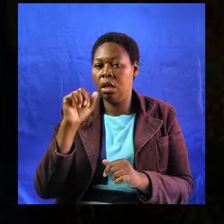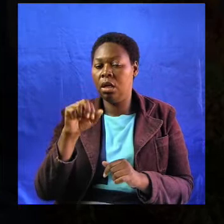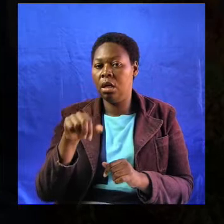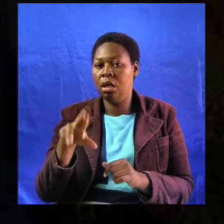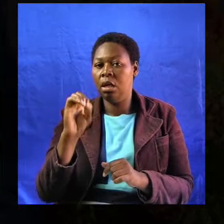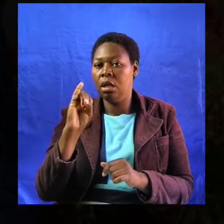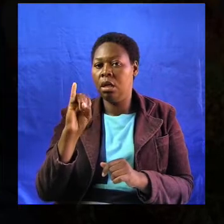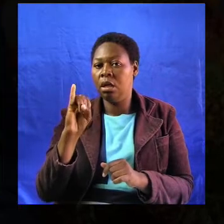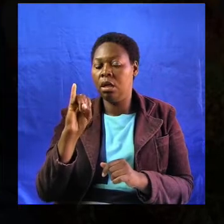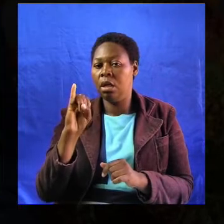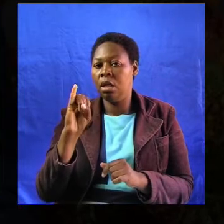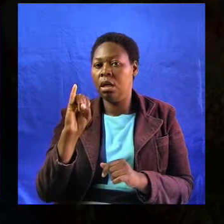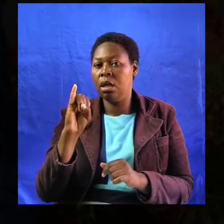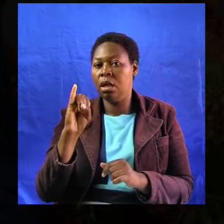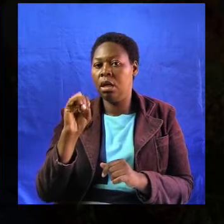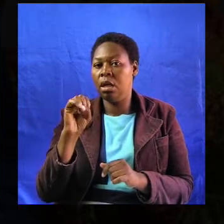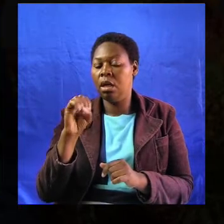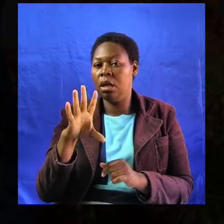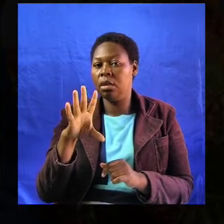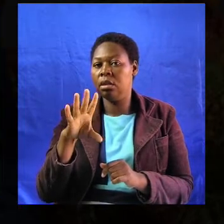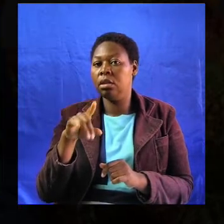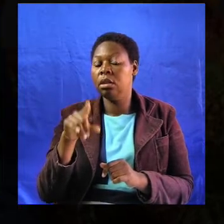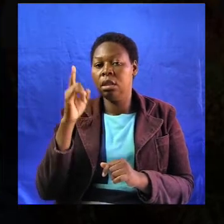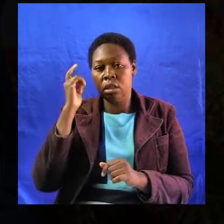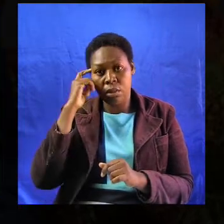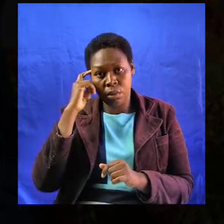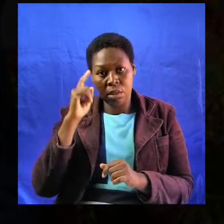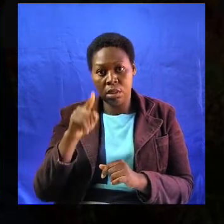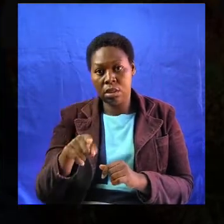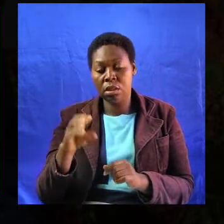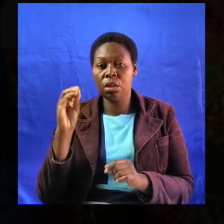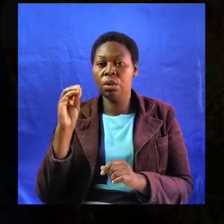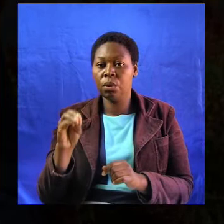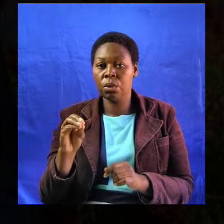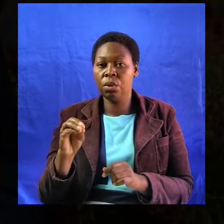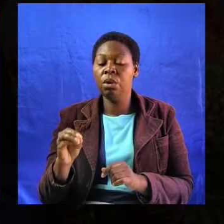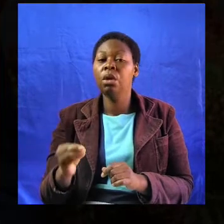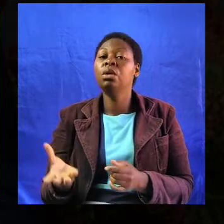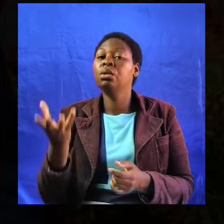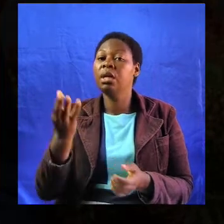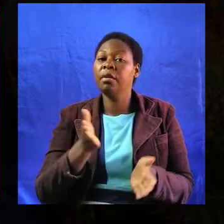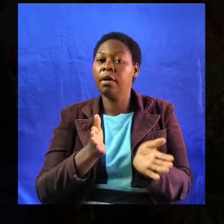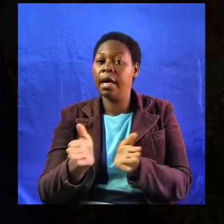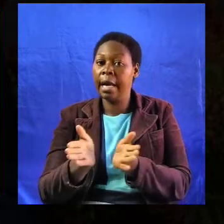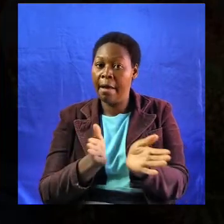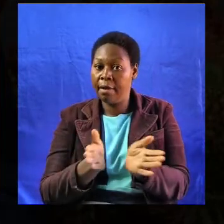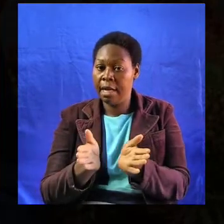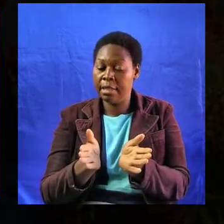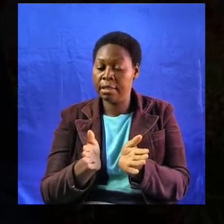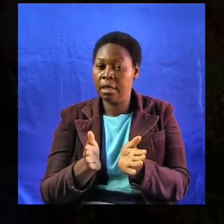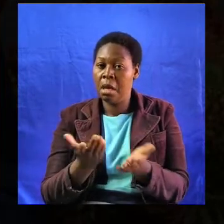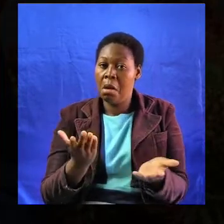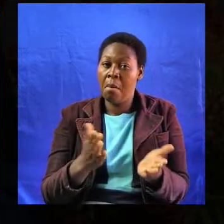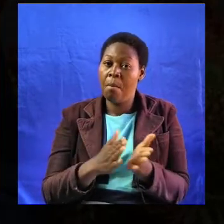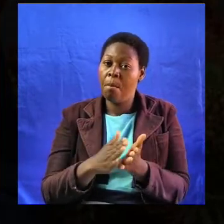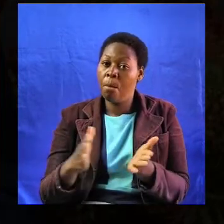akaona kuti zvakanaka kugadza machinda ane zana. Na makumi maviri pa ushe hwake.